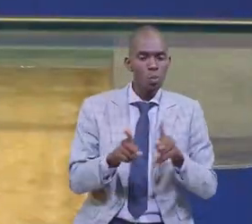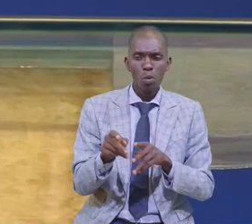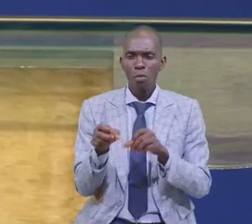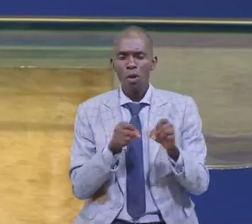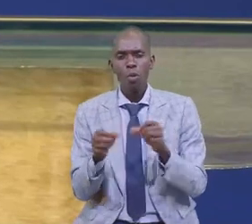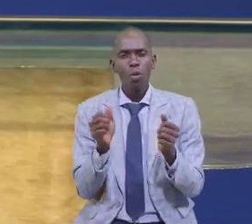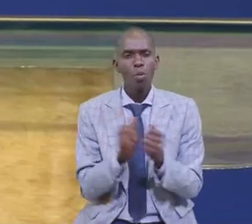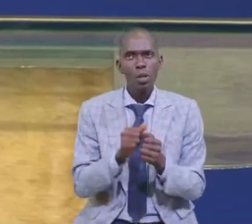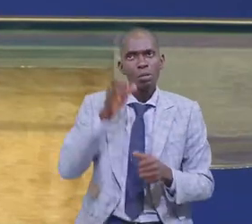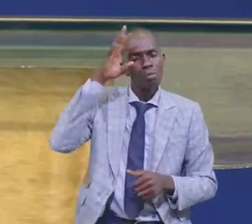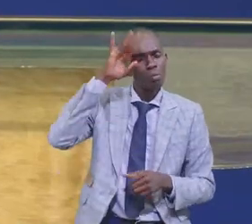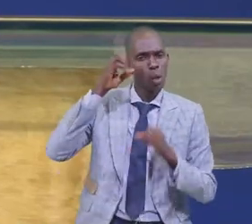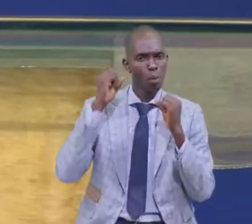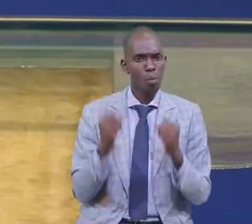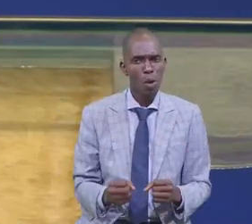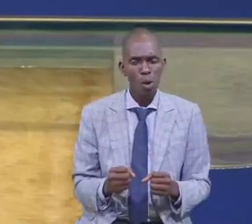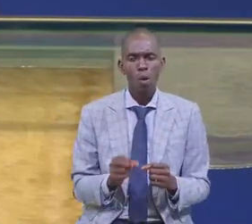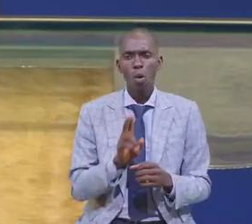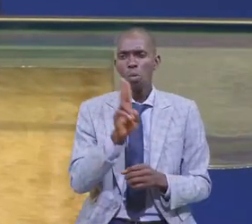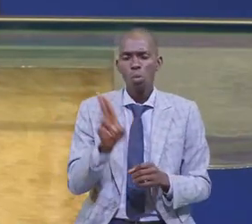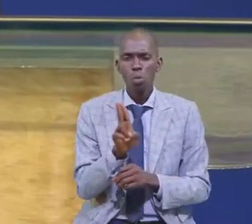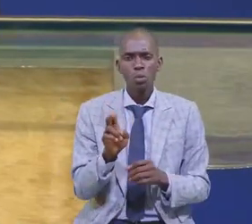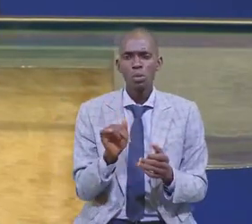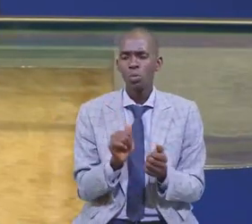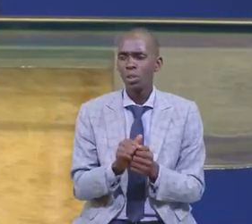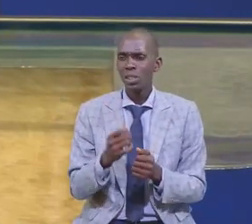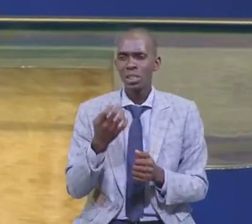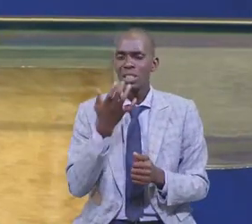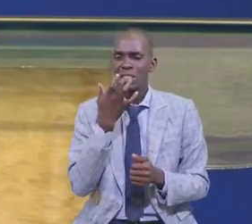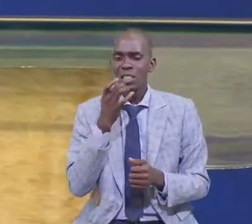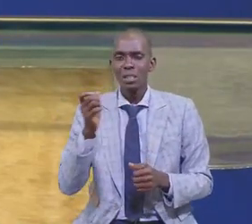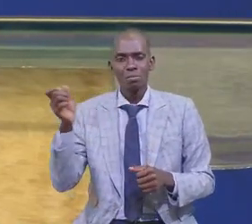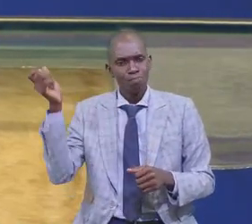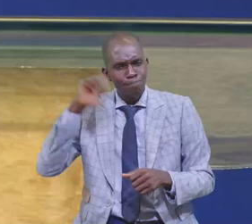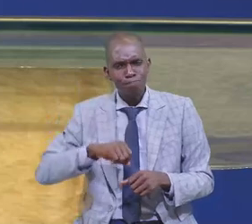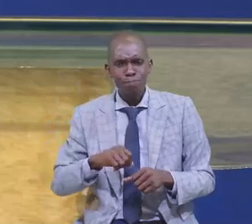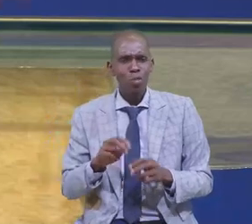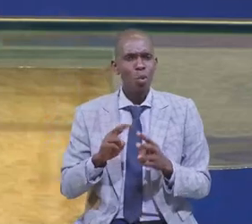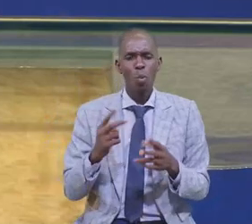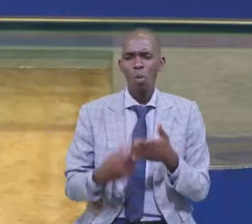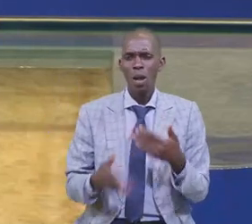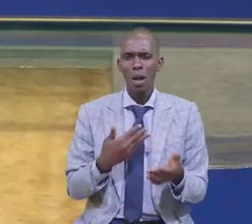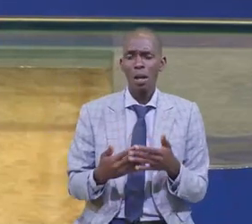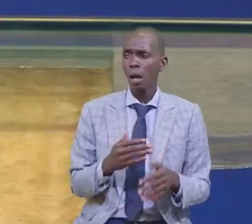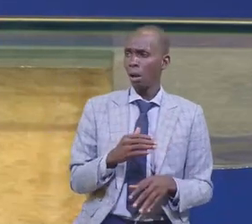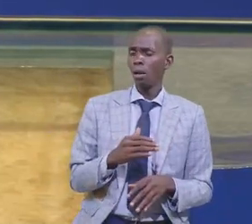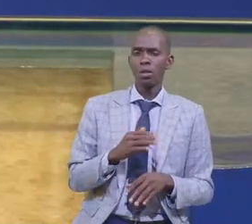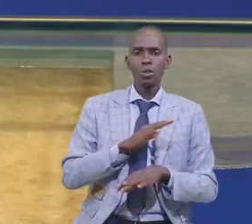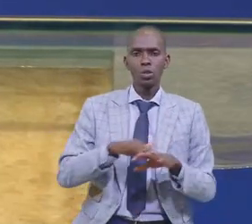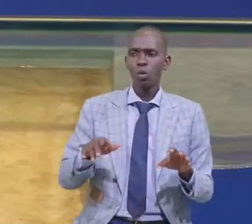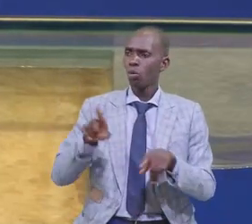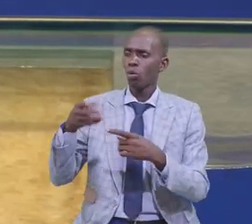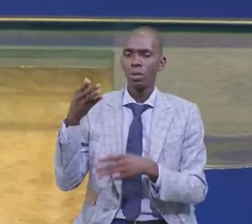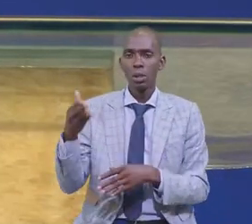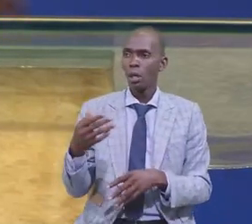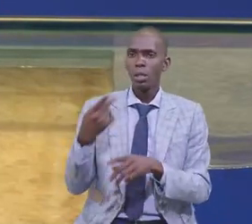utilisent de gris contre l'un contre l'autre, et utilisent de bois l'un contre l'autre.